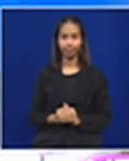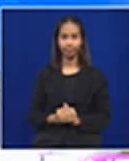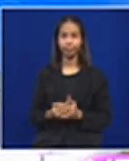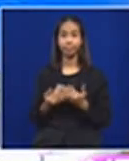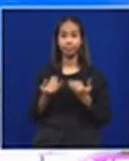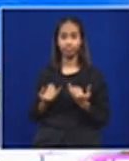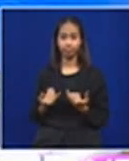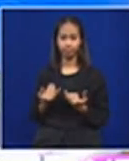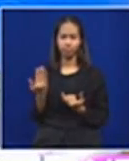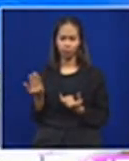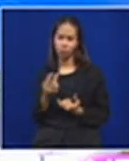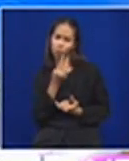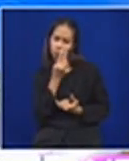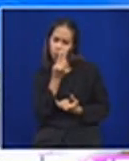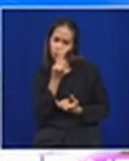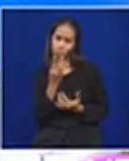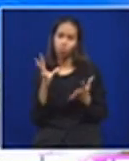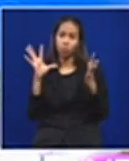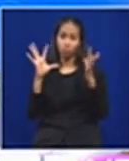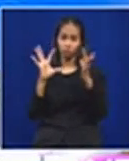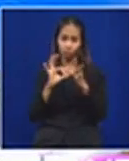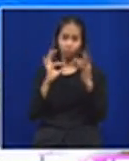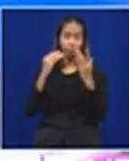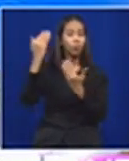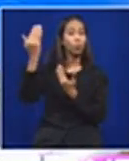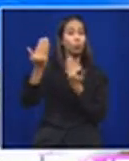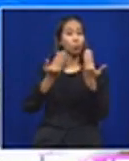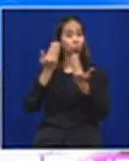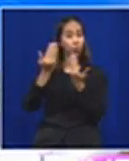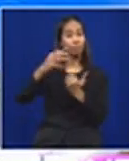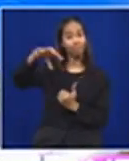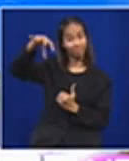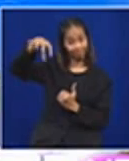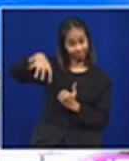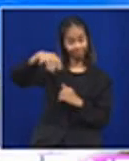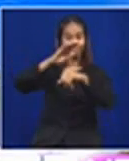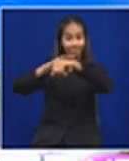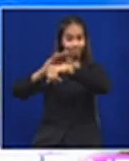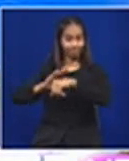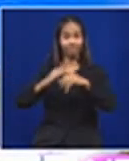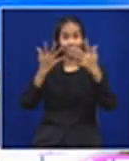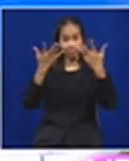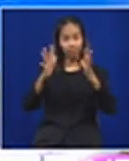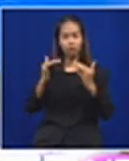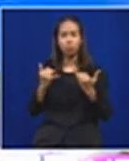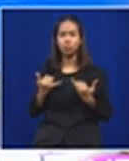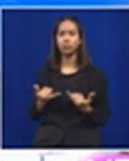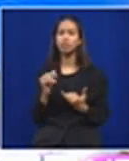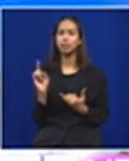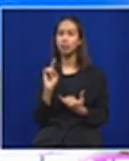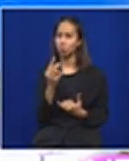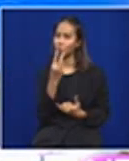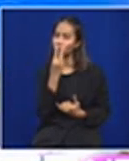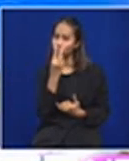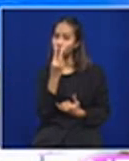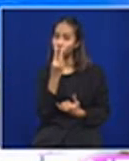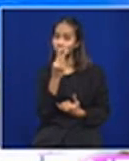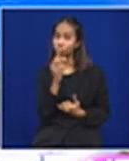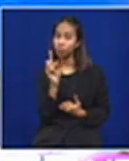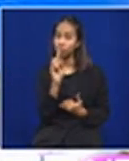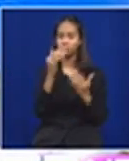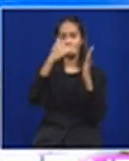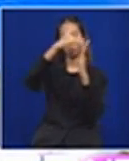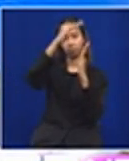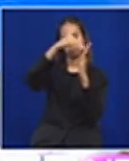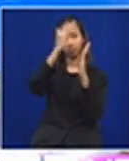จากที่คุณวรพัฒน์พาไปดูเรื่องที่กรมอุตุนิยมวิทยาประกาศเตือนในเรื่องของสภาพอากาศนะคะขณะนี้ค่ะดิฉันจะพาไปดูบรรยากาศที่ภา